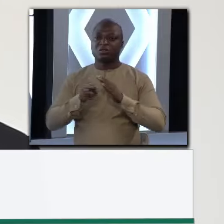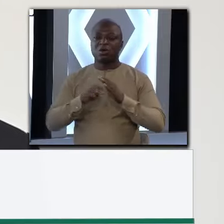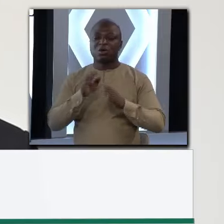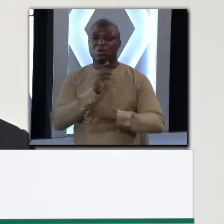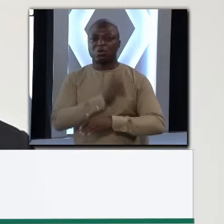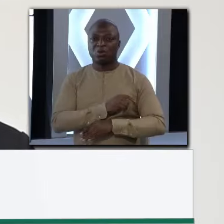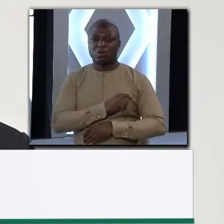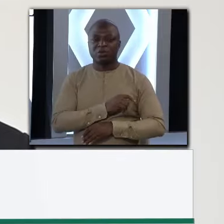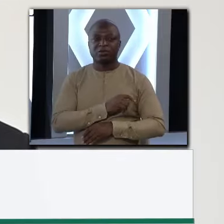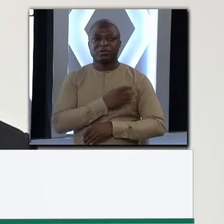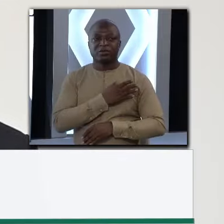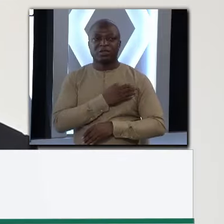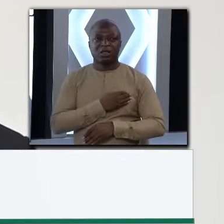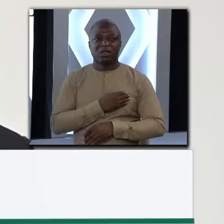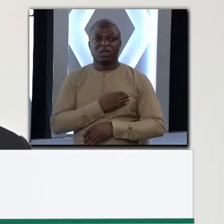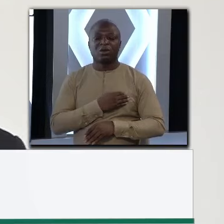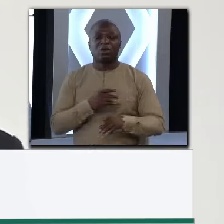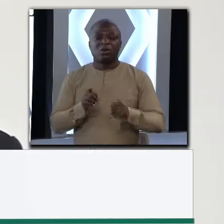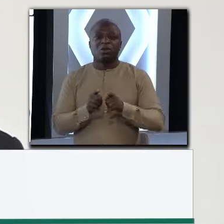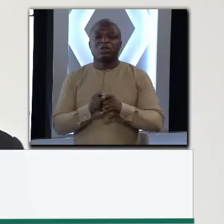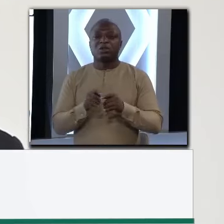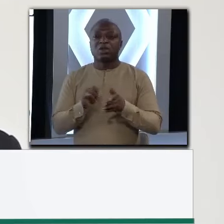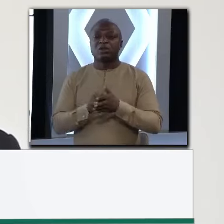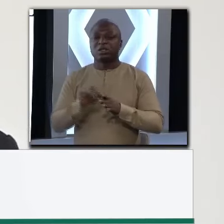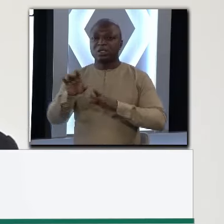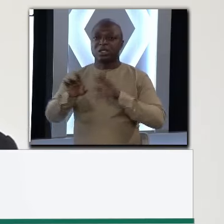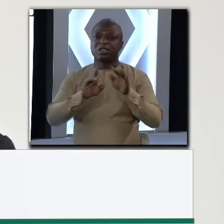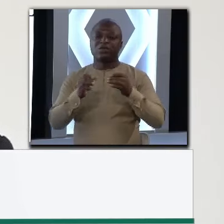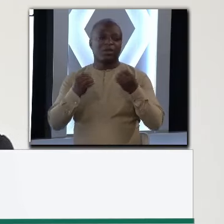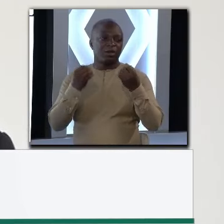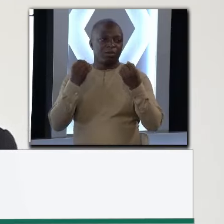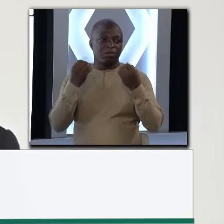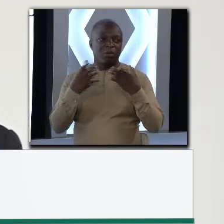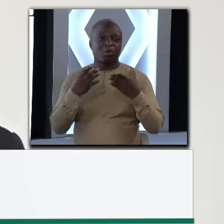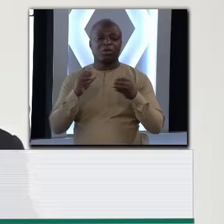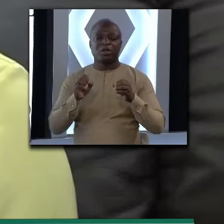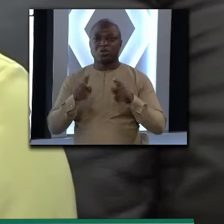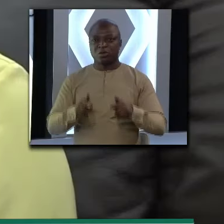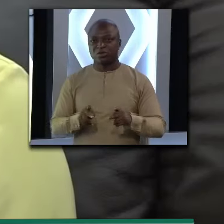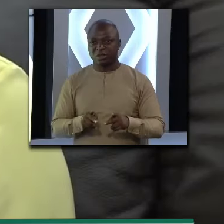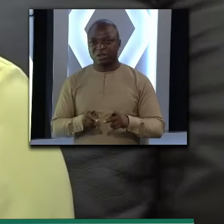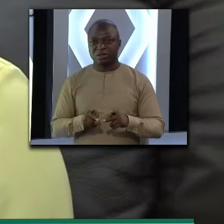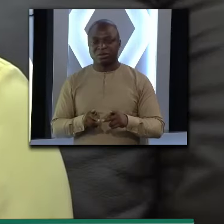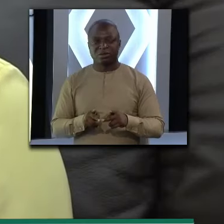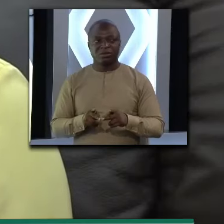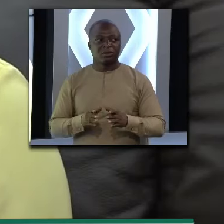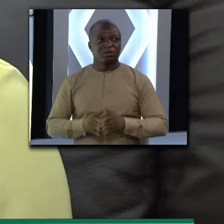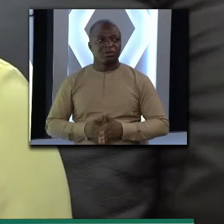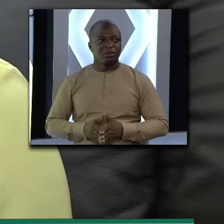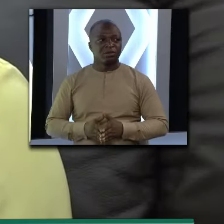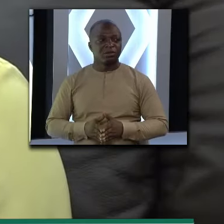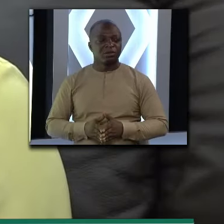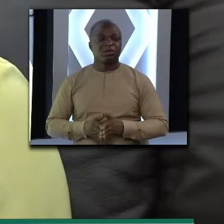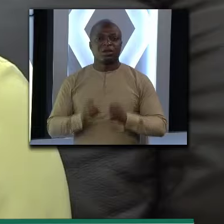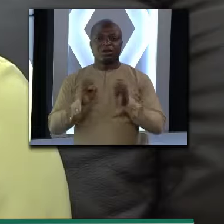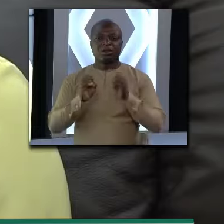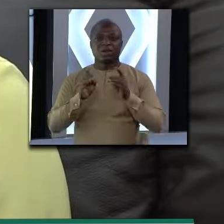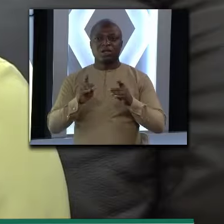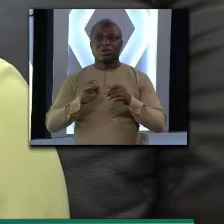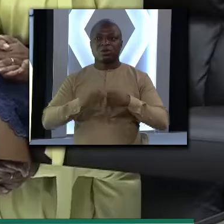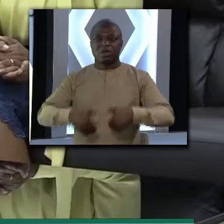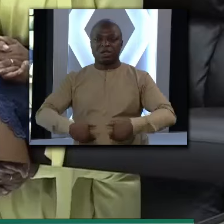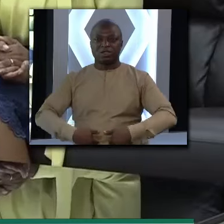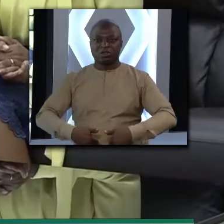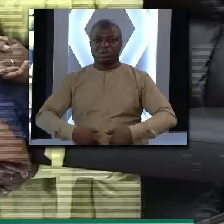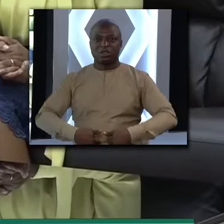Togo. Et on a identifié pas mal des opportunités. L'éducation de la